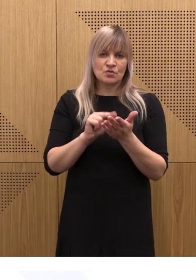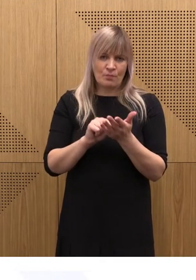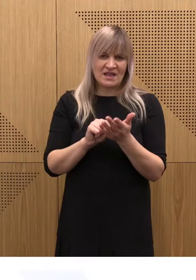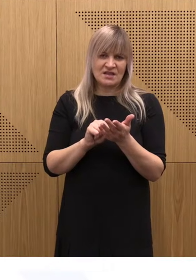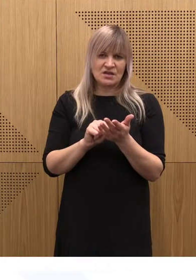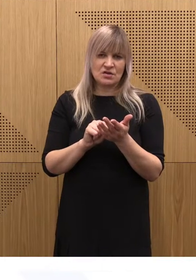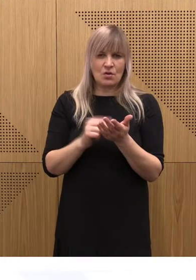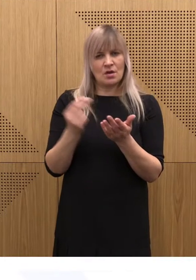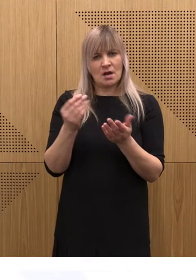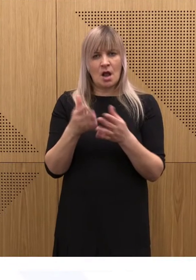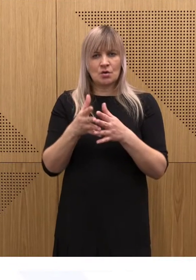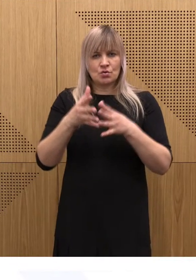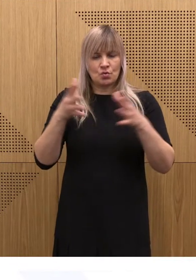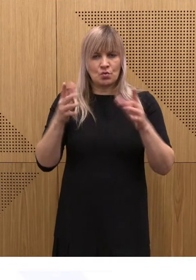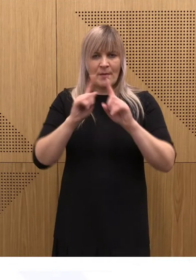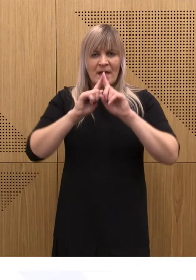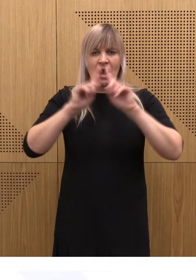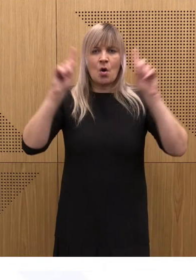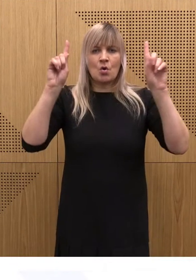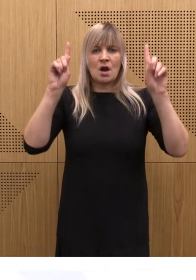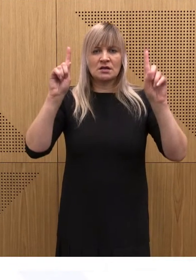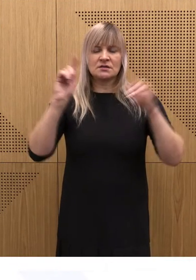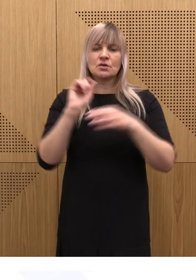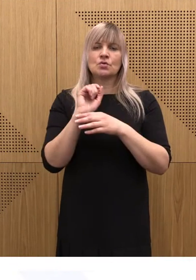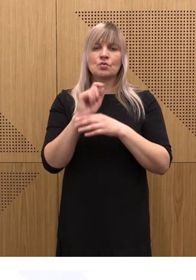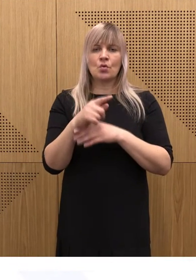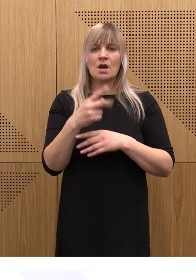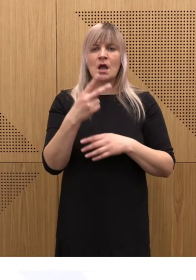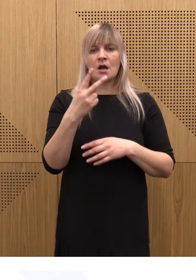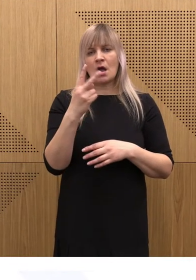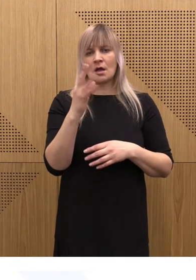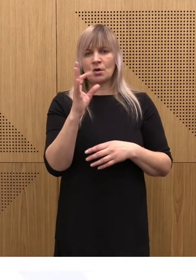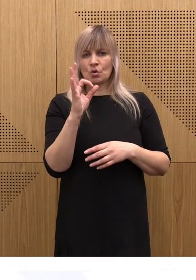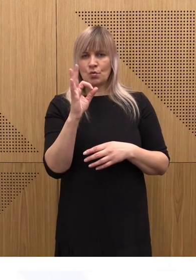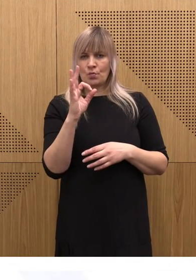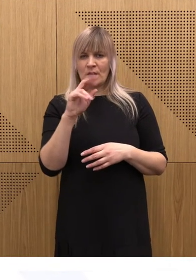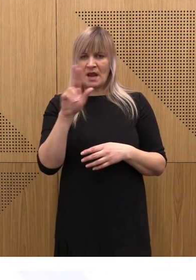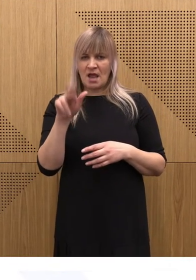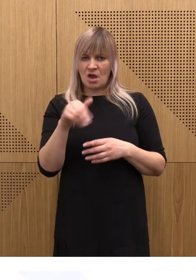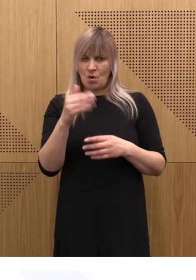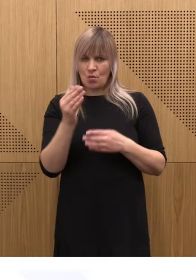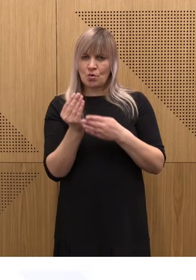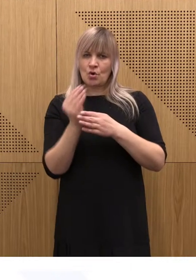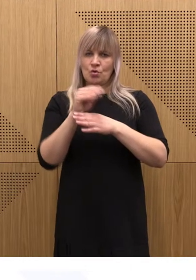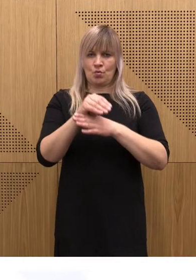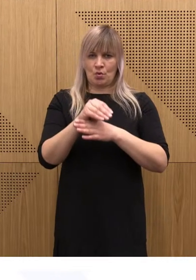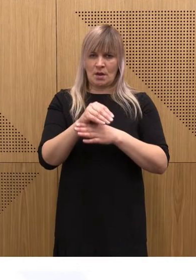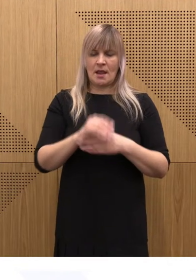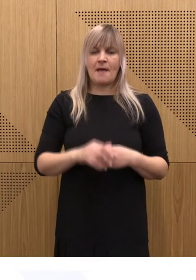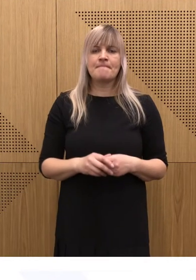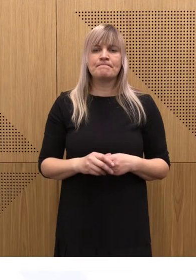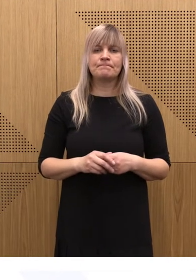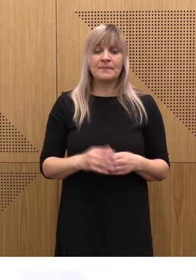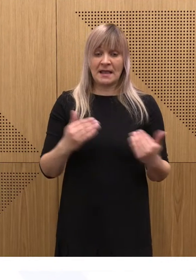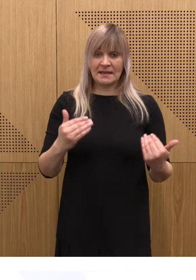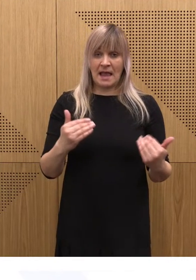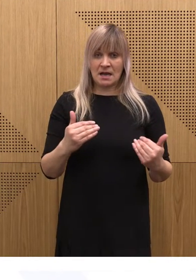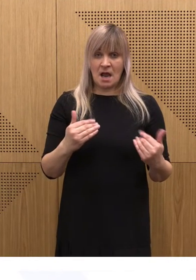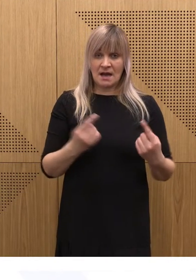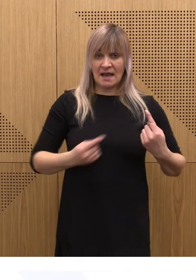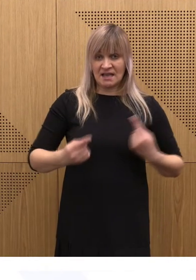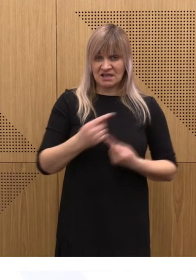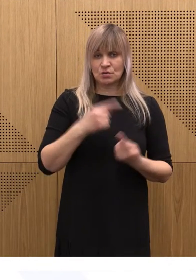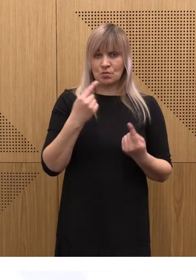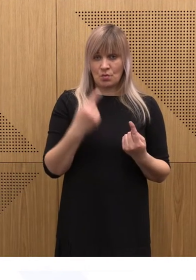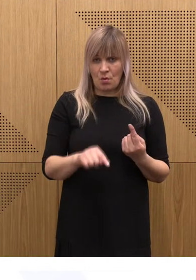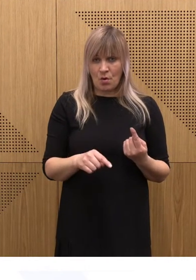tuleval aastal erakorraliselt enam kui 20 euro võrra. Nüüd tänase istungi juurde veel minna,